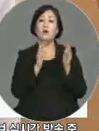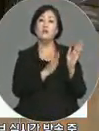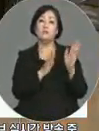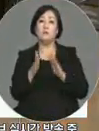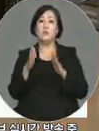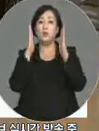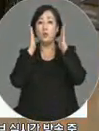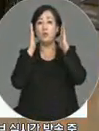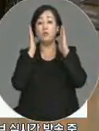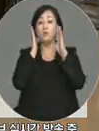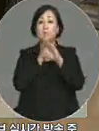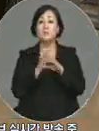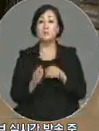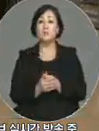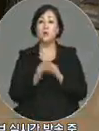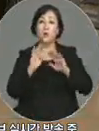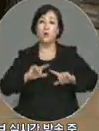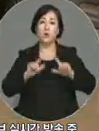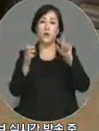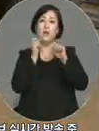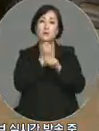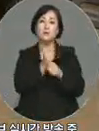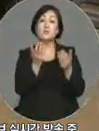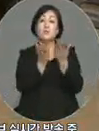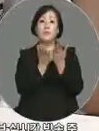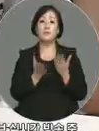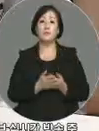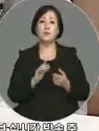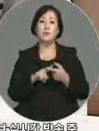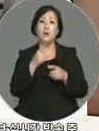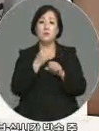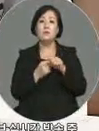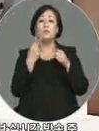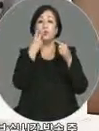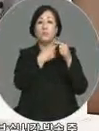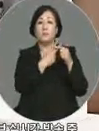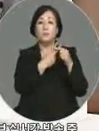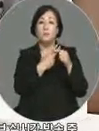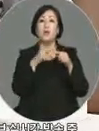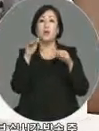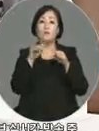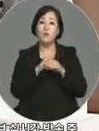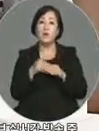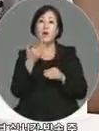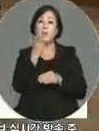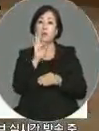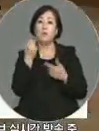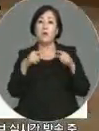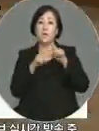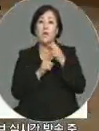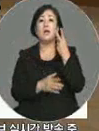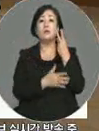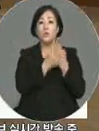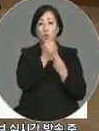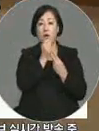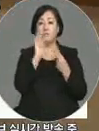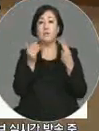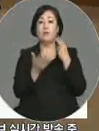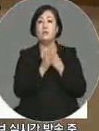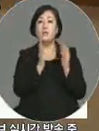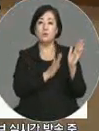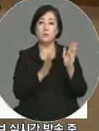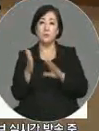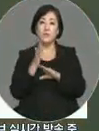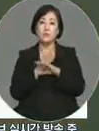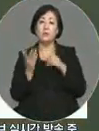있습니다. 올해 수능의 특징은 무엇보다 지난해에 이어 두 번째 문이과 통합 체제라는 점입니다.